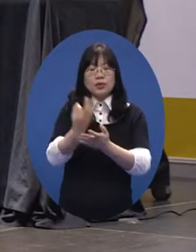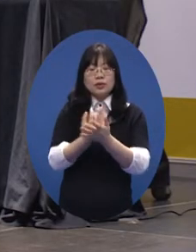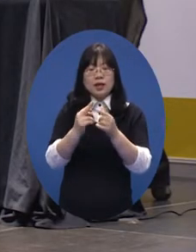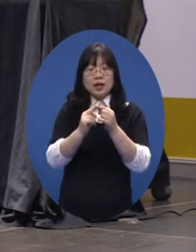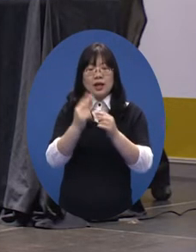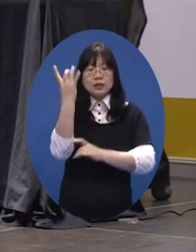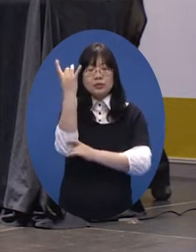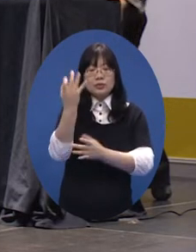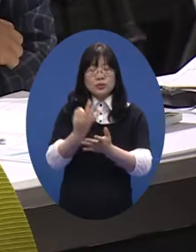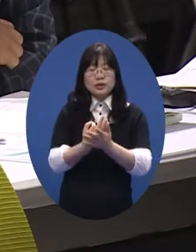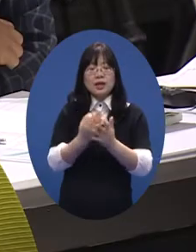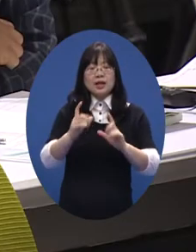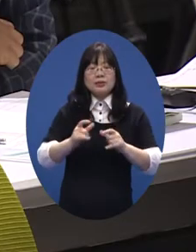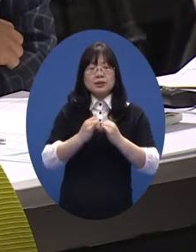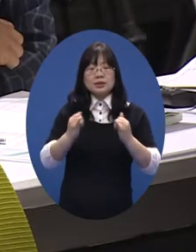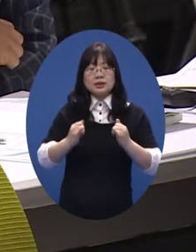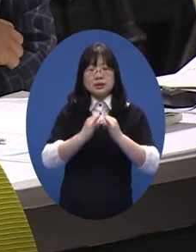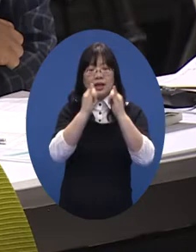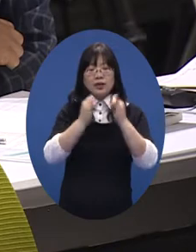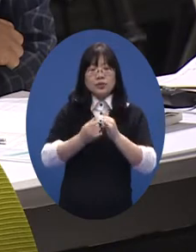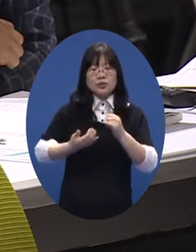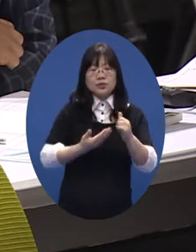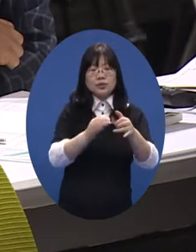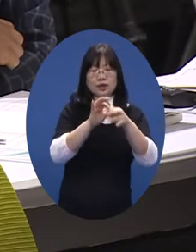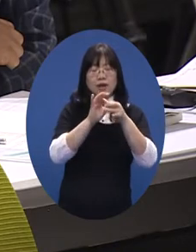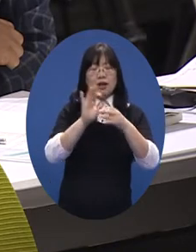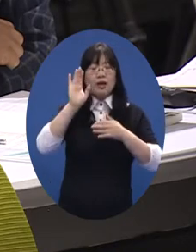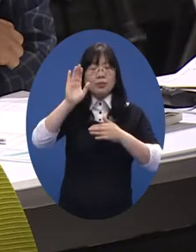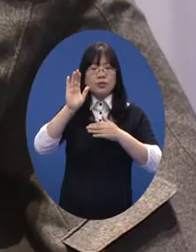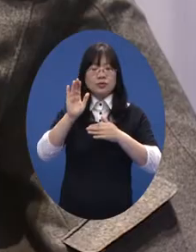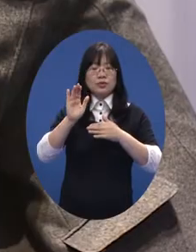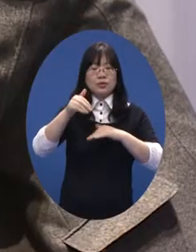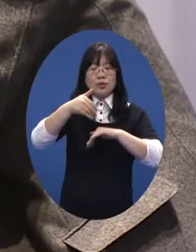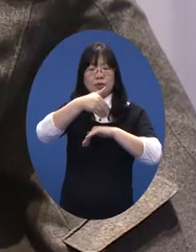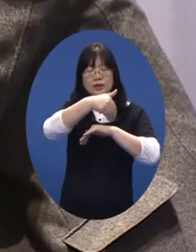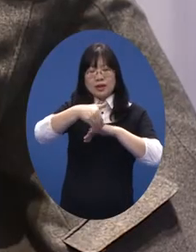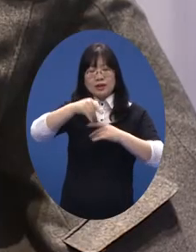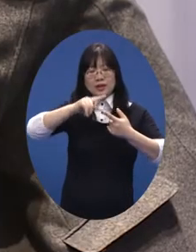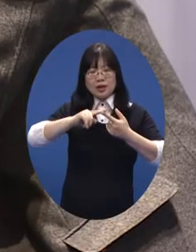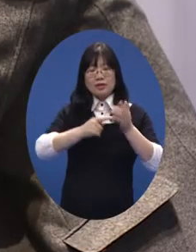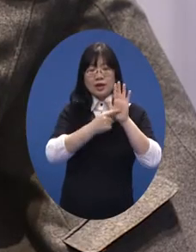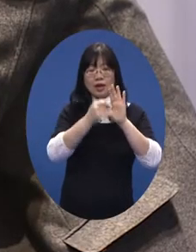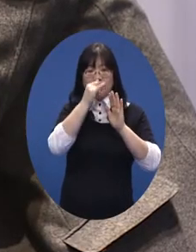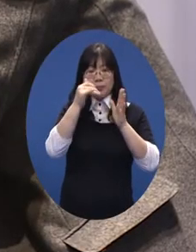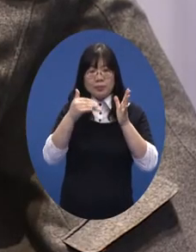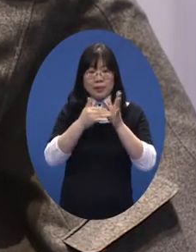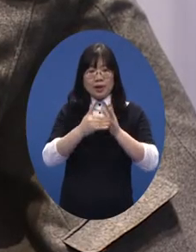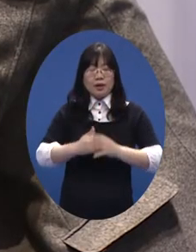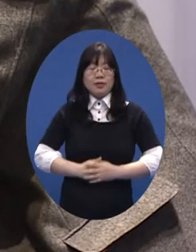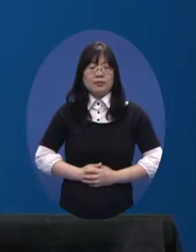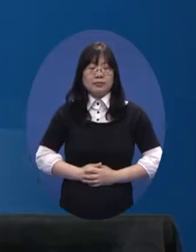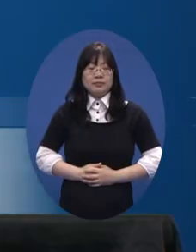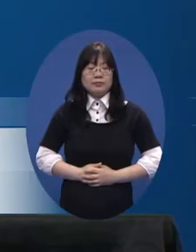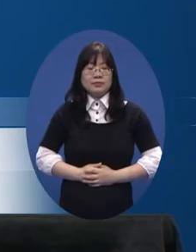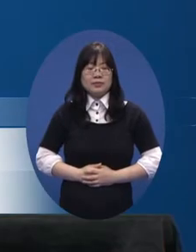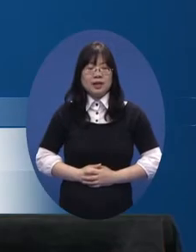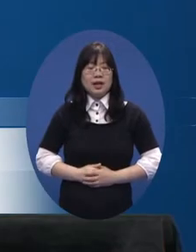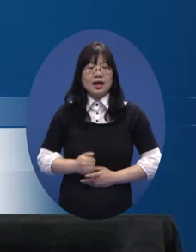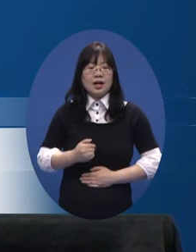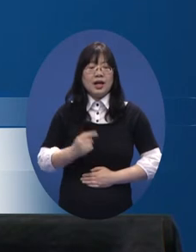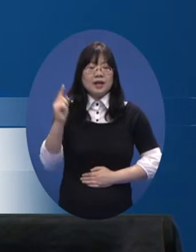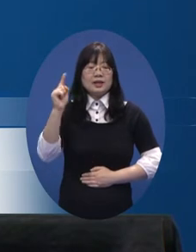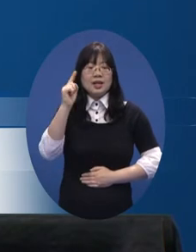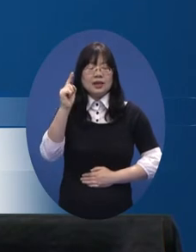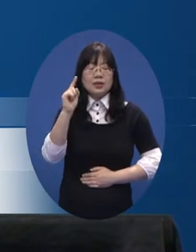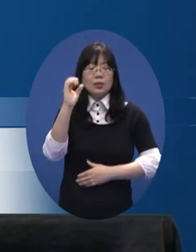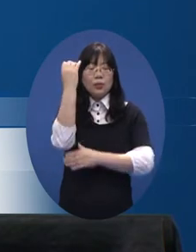기본소득과 기본소득이 시민사회에 주는 영향, 앞으로의 전망 등에 대한 얘기가 오갔습니다. 대기오염이나 온실가스 배출에